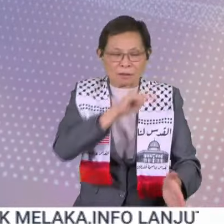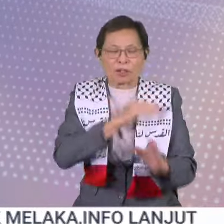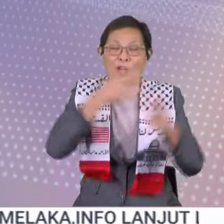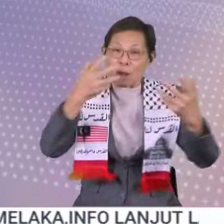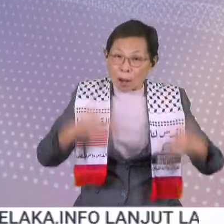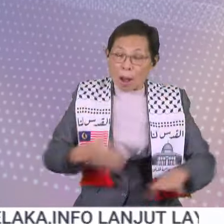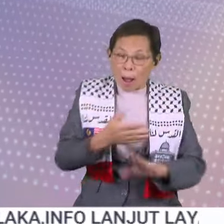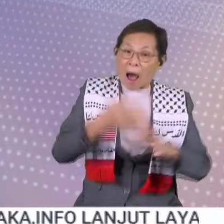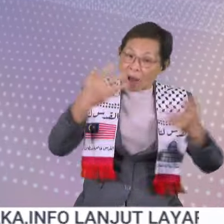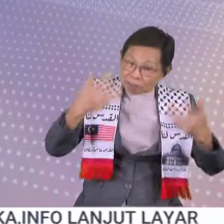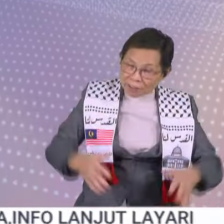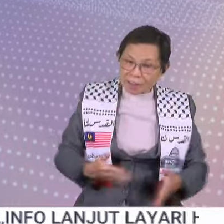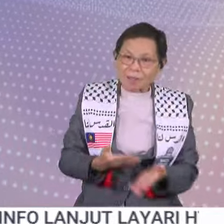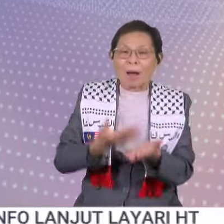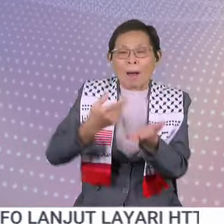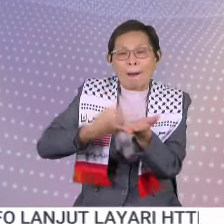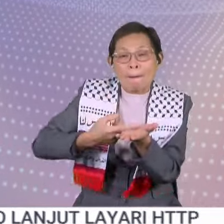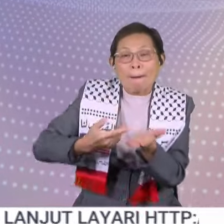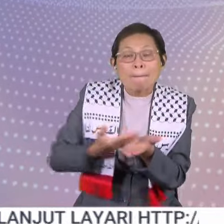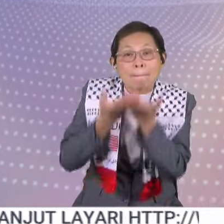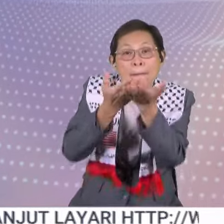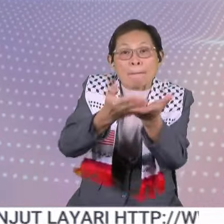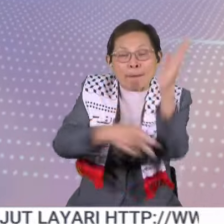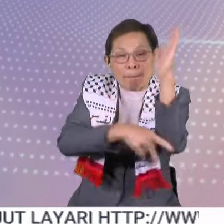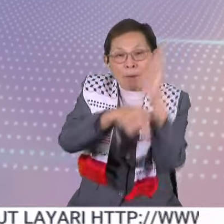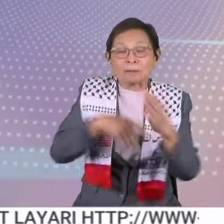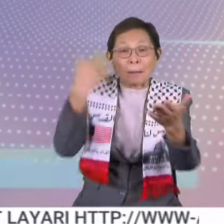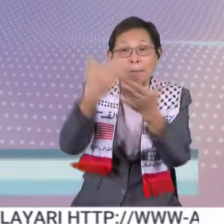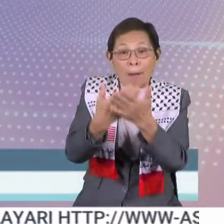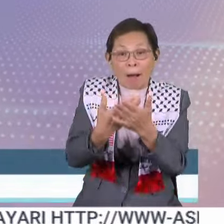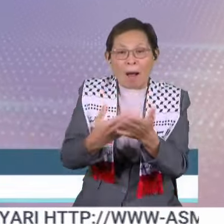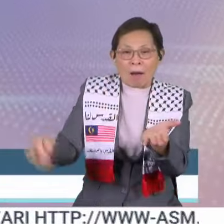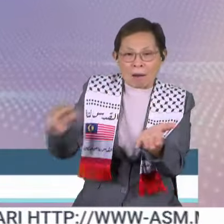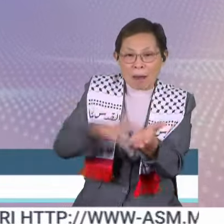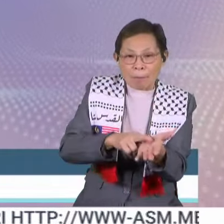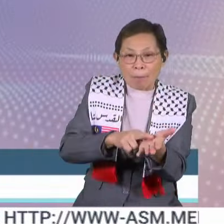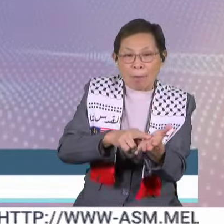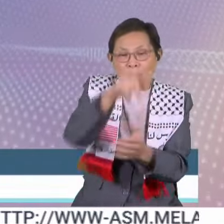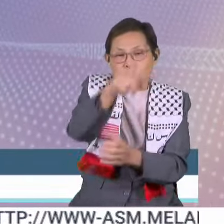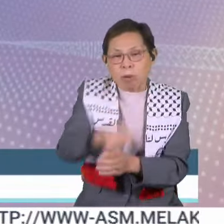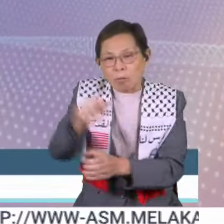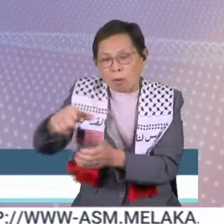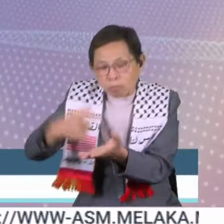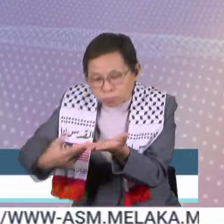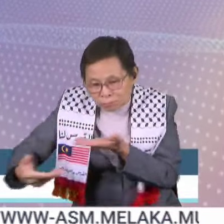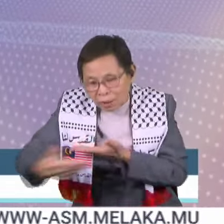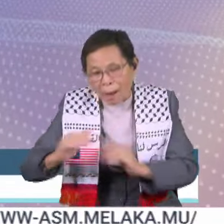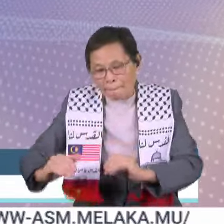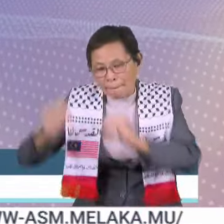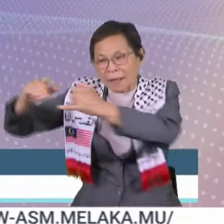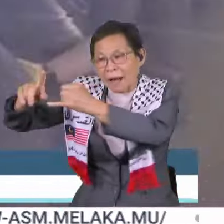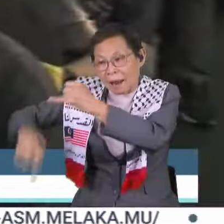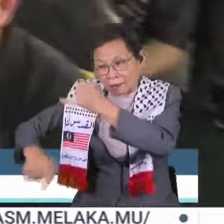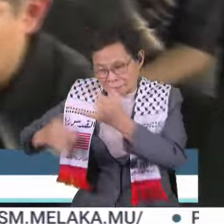sebelum dibentangkan di Parlimen tahun ini. Setakat ini, laporan sesi libat urus tersebut di peringkat akhir.